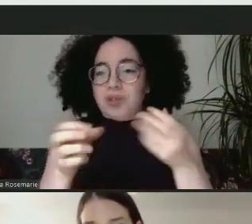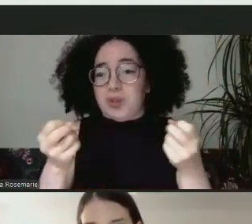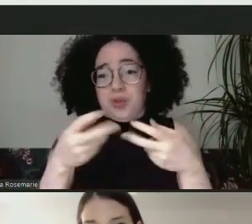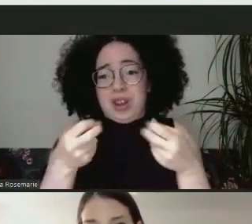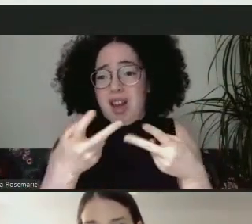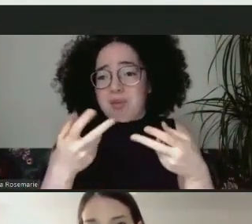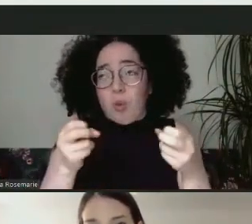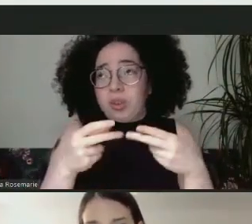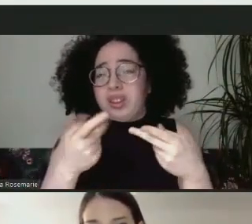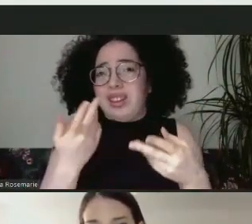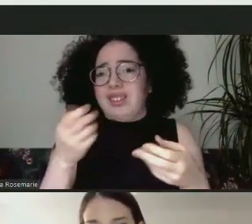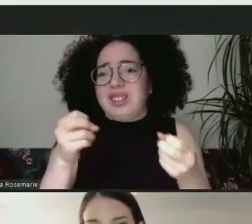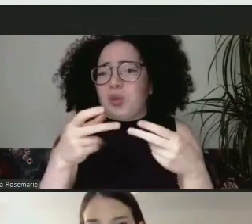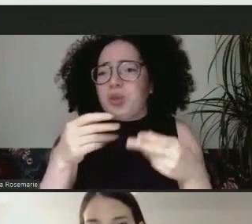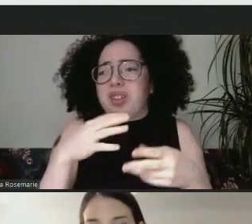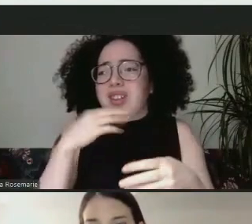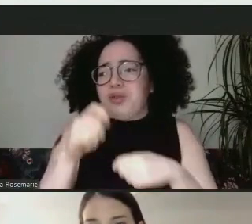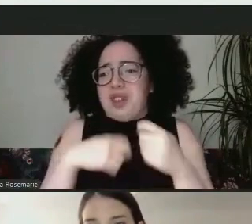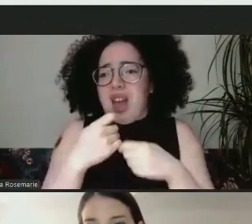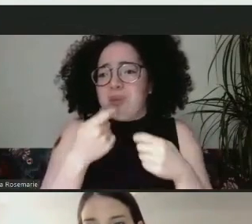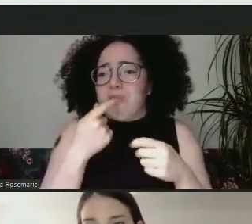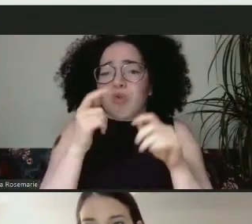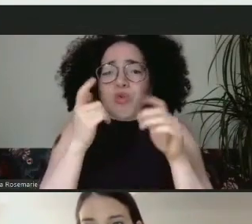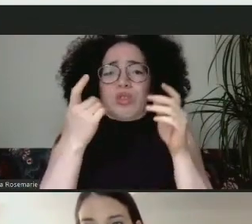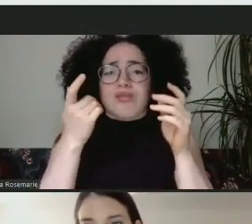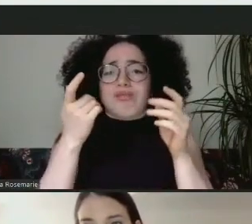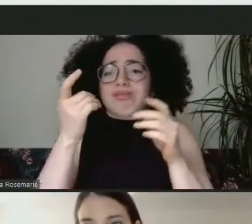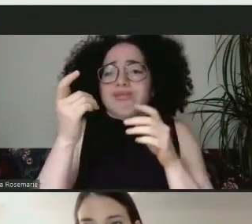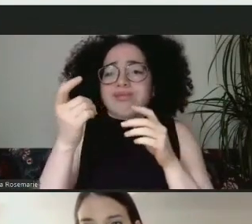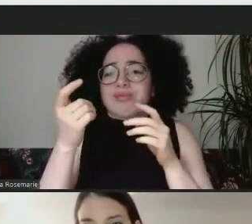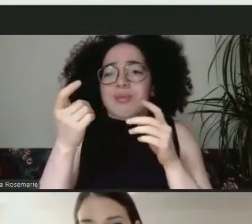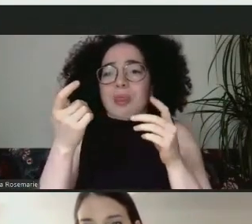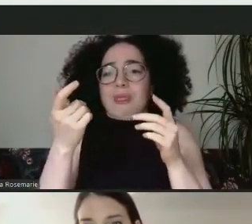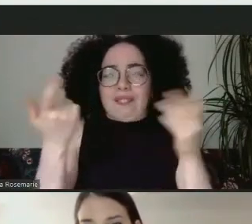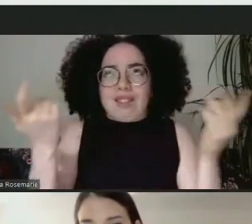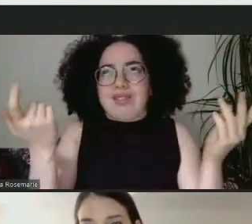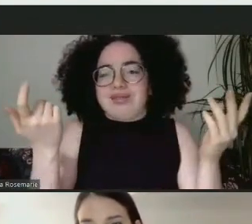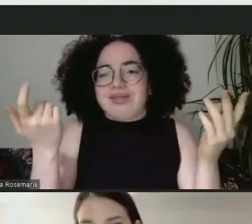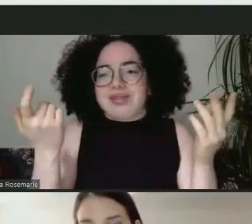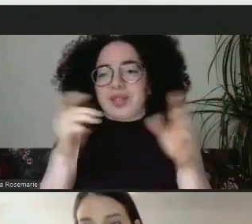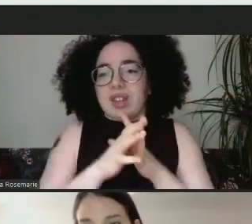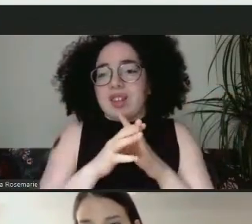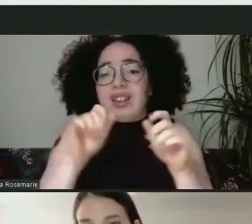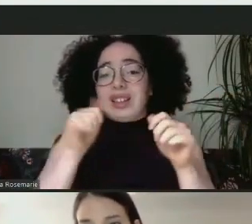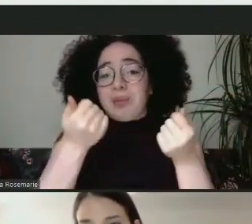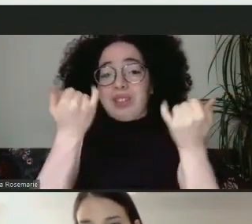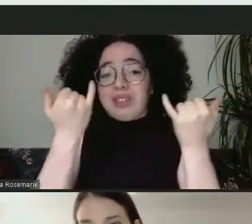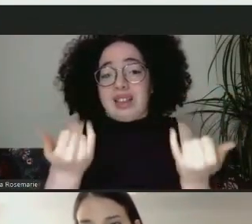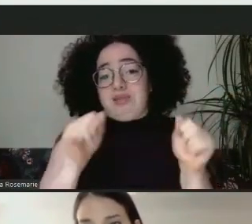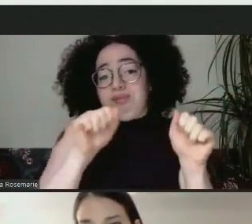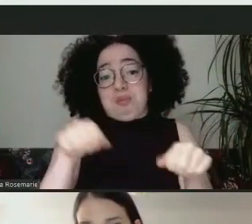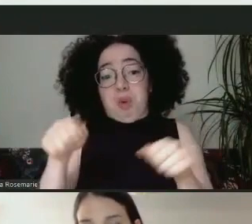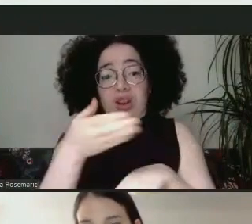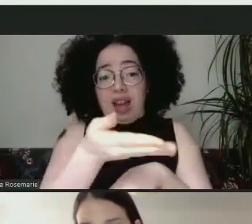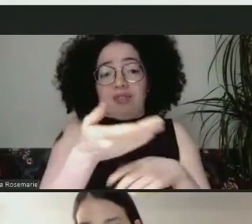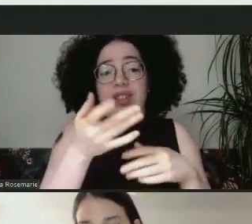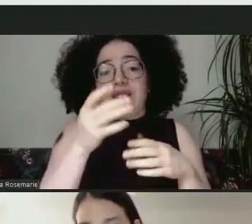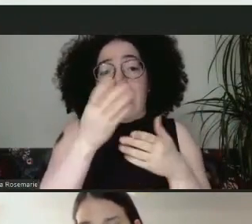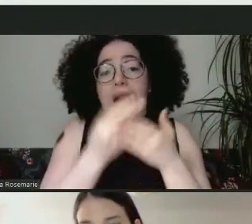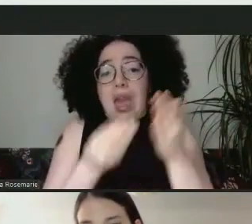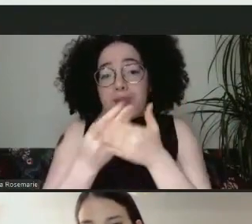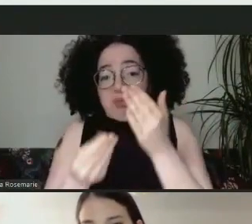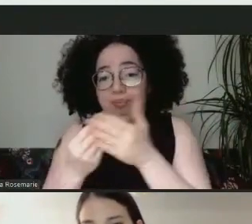auch. Also mit den Untertiteln, ich weiß auch, die Bearbeitung von den Untertiteln, das ist mühsam,